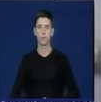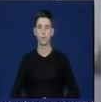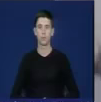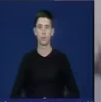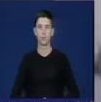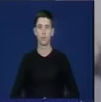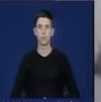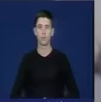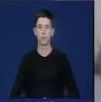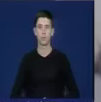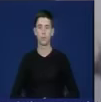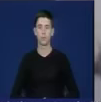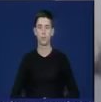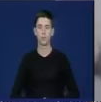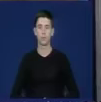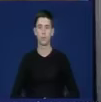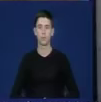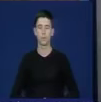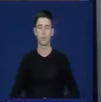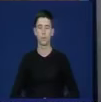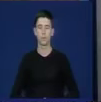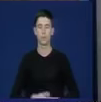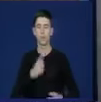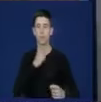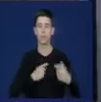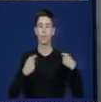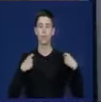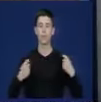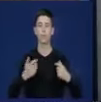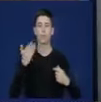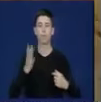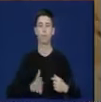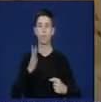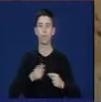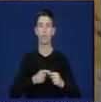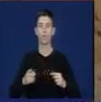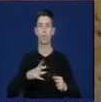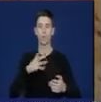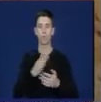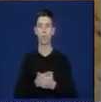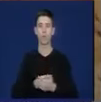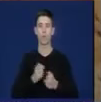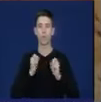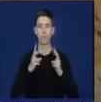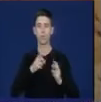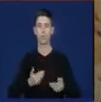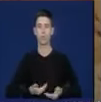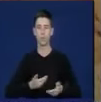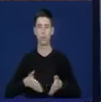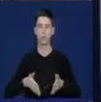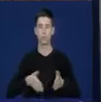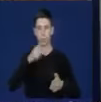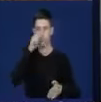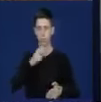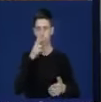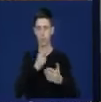öz dünyam vardı. Xüsusi təyinatlı hərbi qulluqda olması ilə o doğrudan da özəl, həm də çox təhlükəli həyat yaşayırdı. Hər